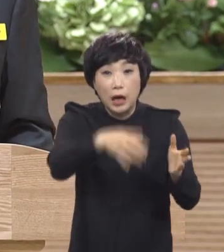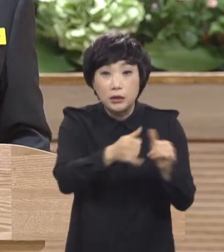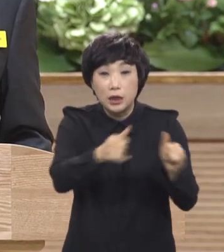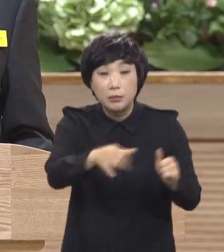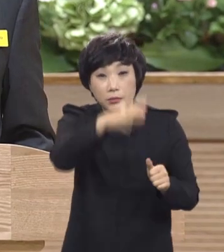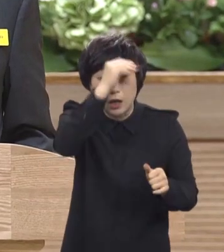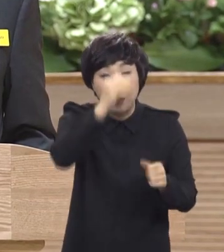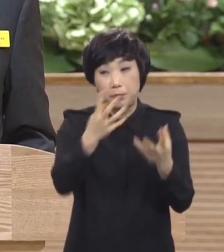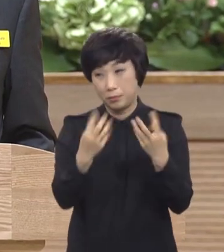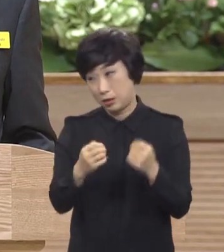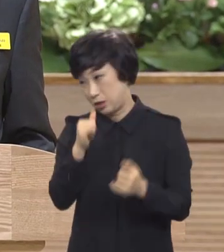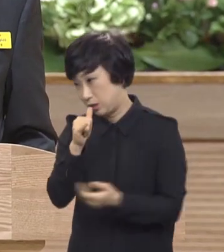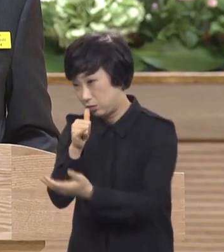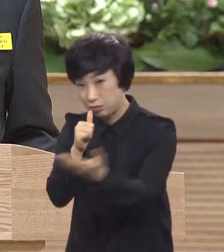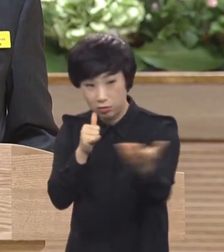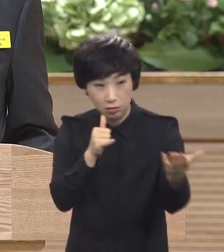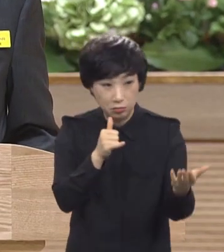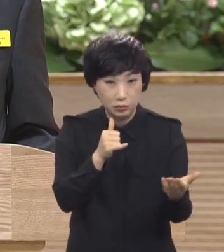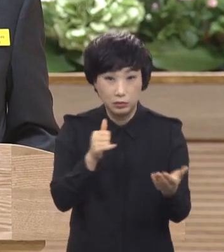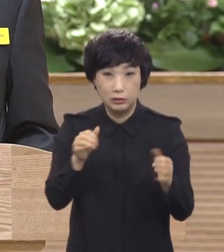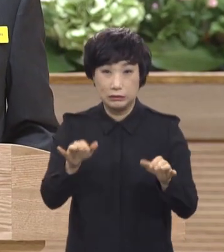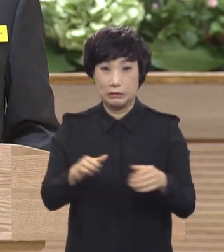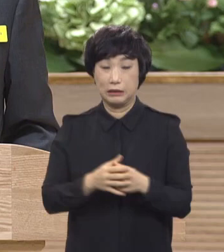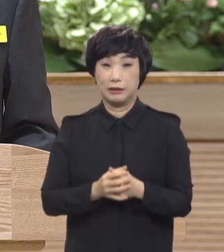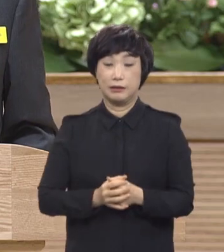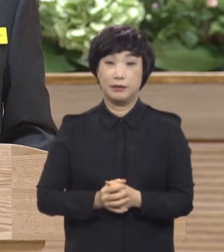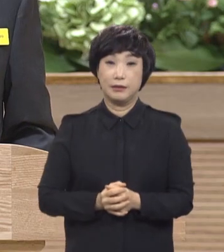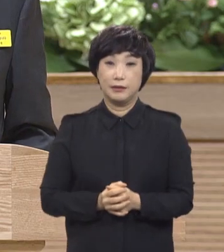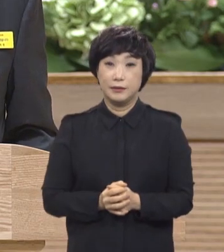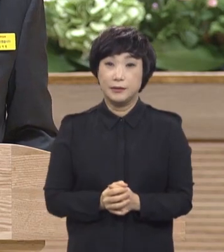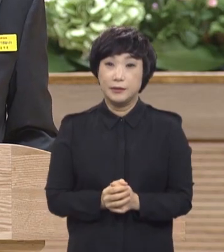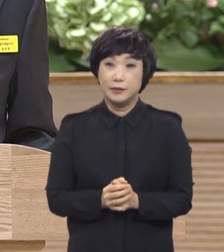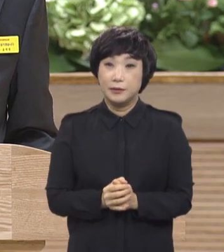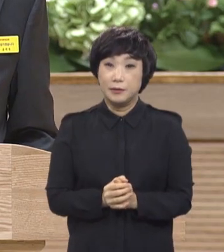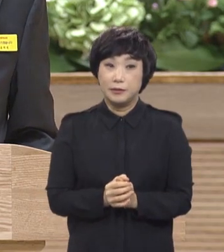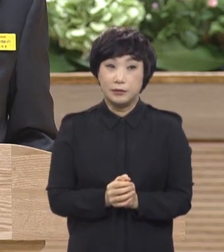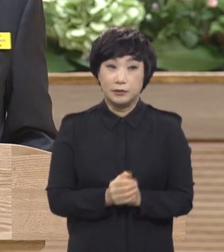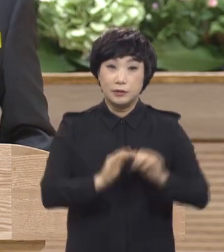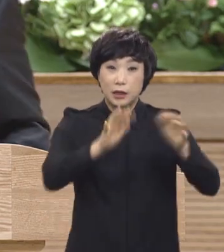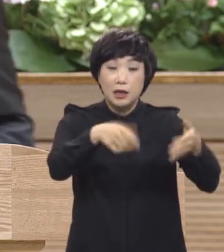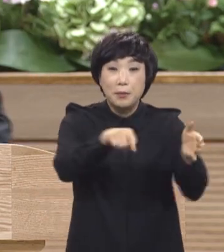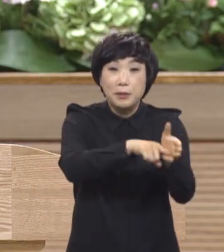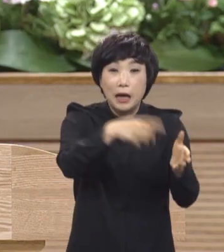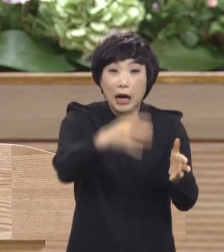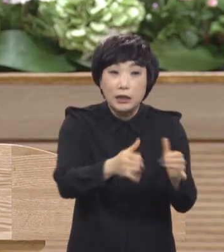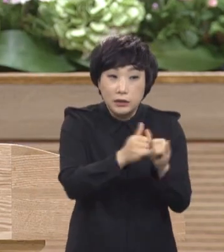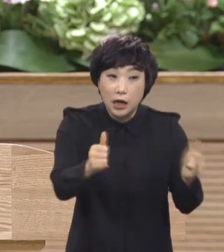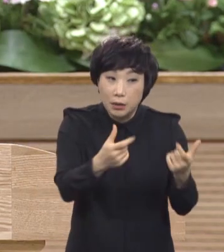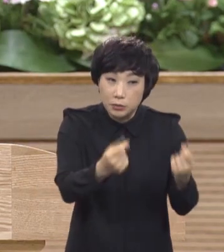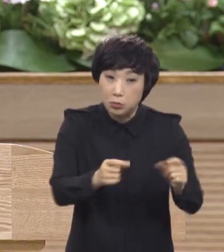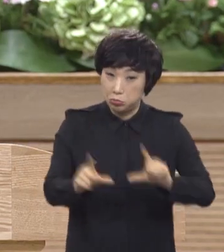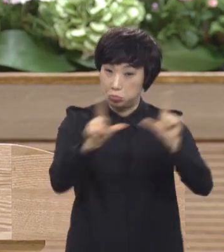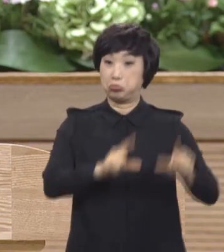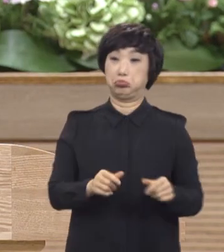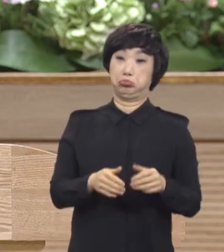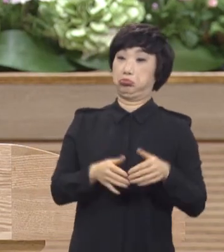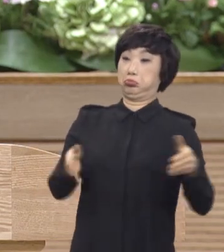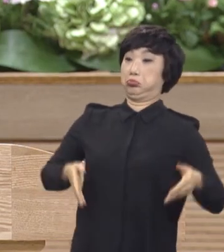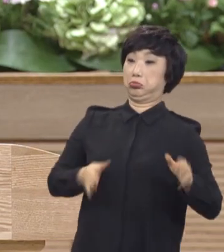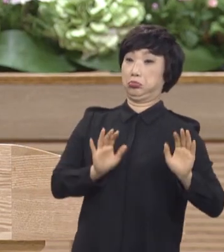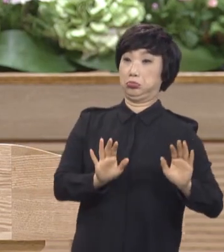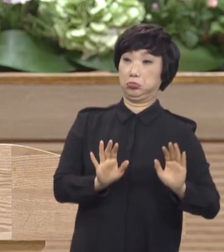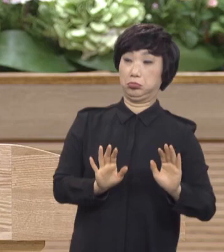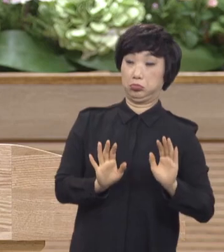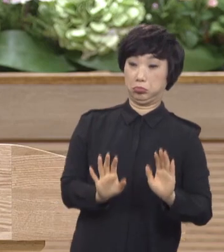그저 세상처럼 살면 되지 하는